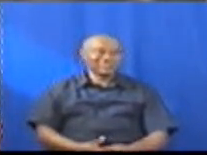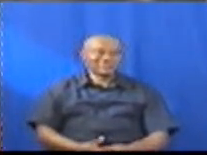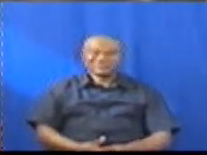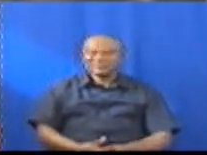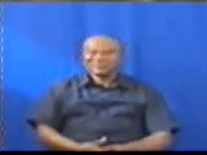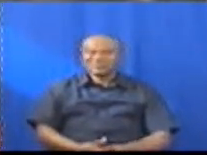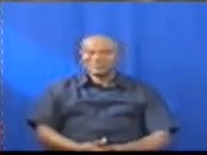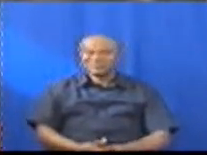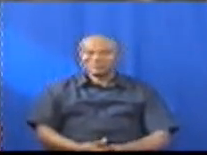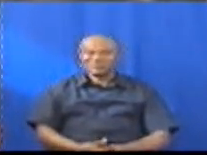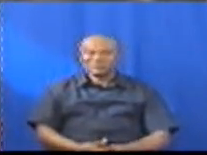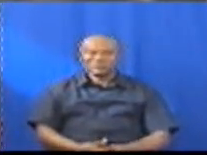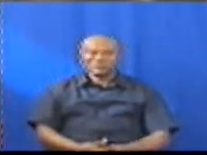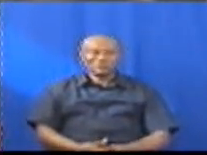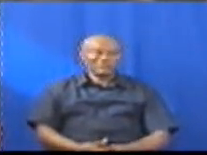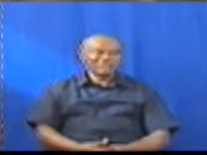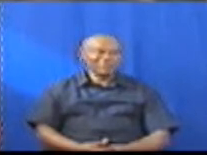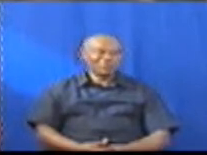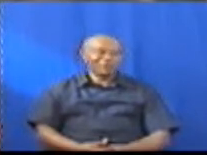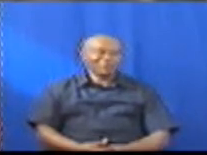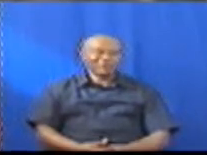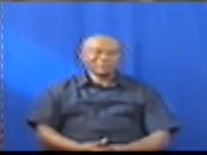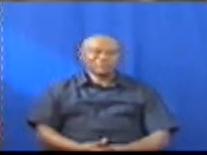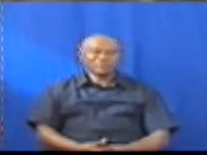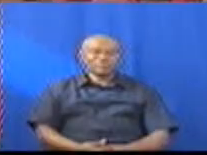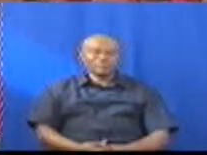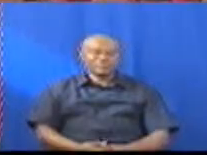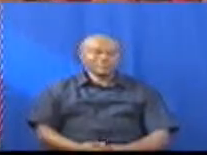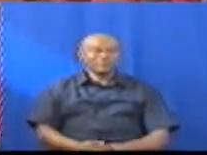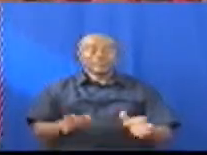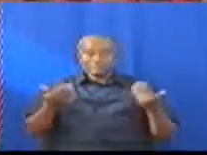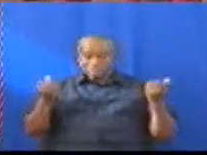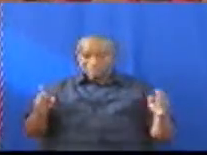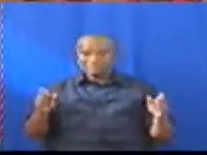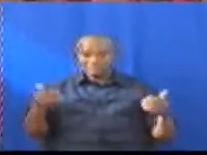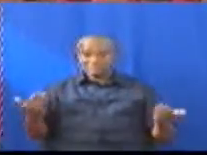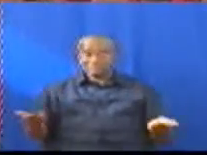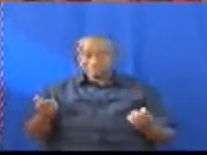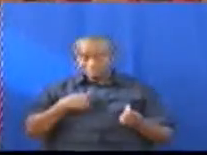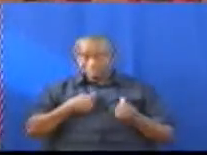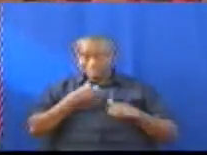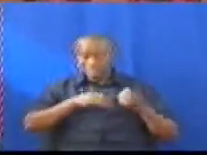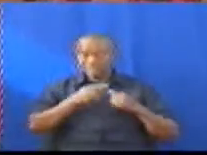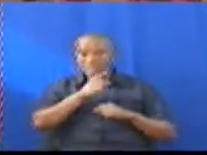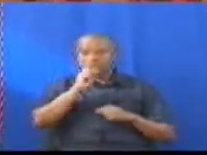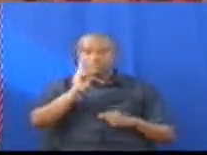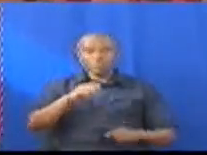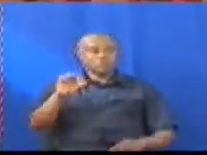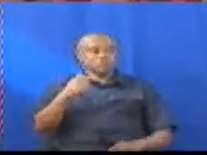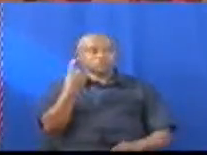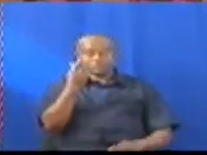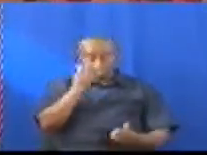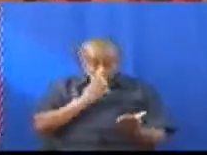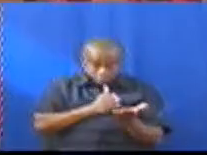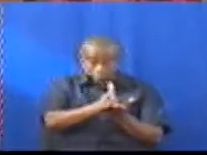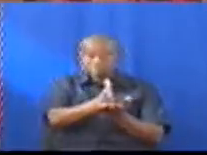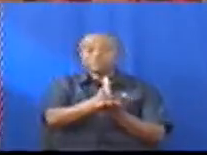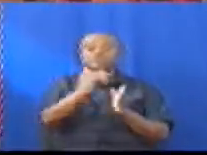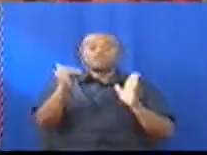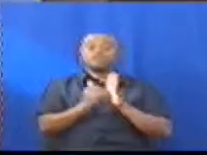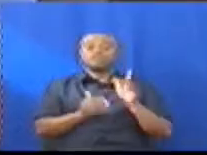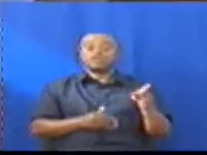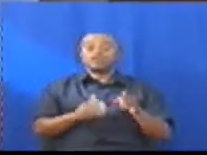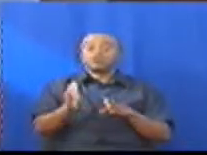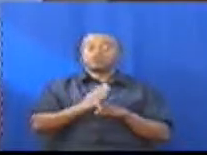Mheshimiwa Naibu Spika kwa kunipa fursa hii ya kuchangia. Na iko siku tulipitisha sheria juu ya